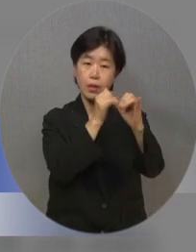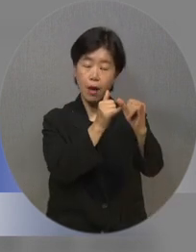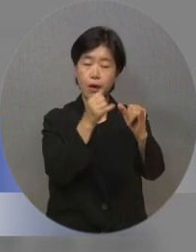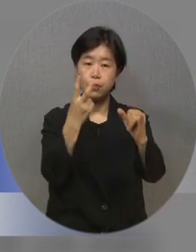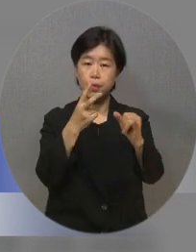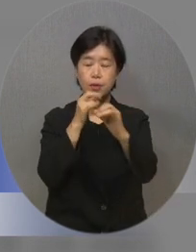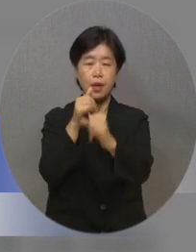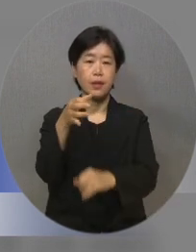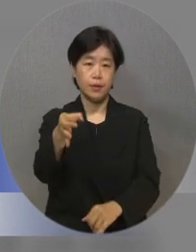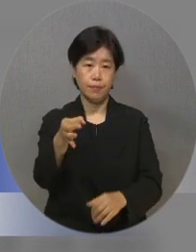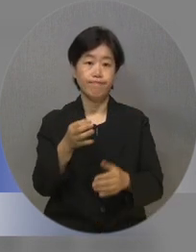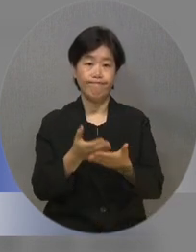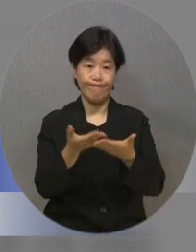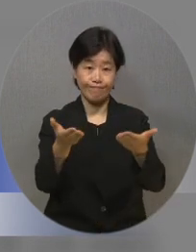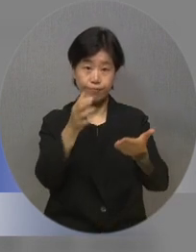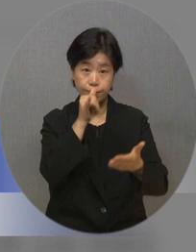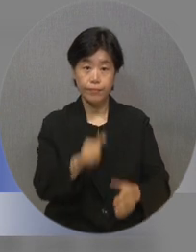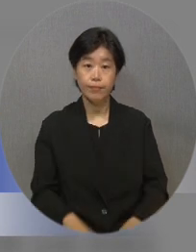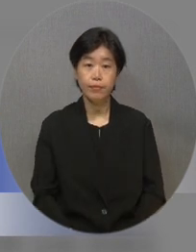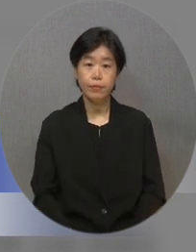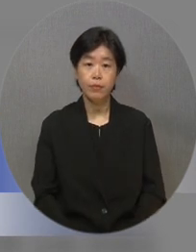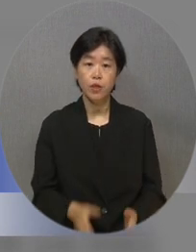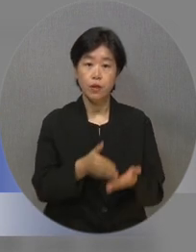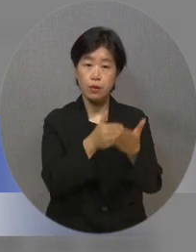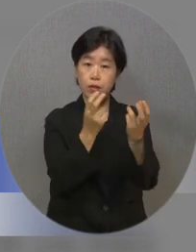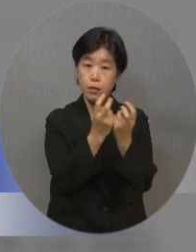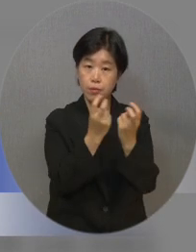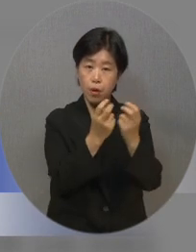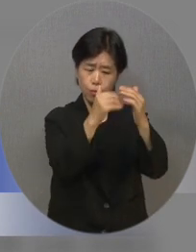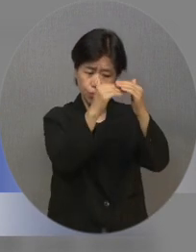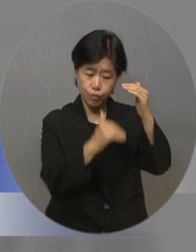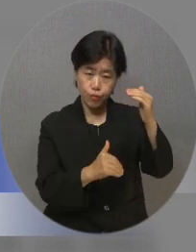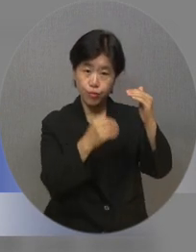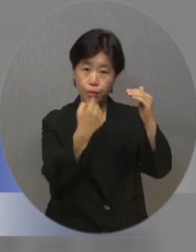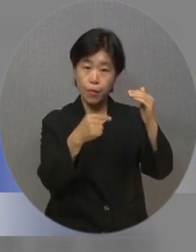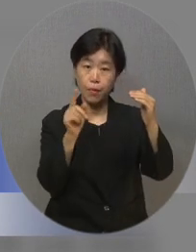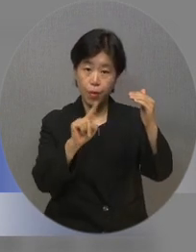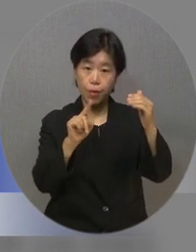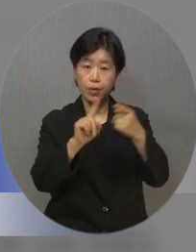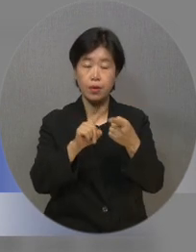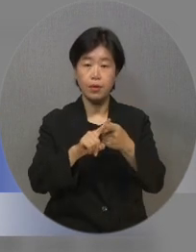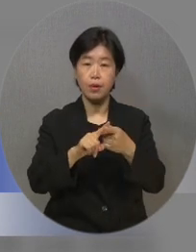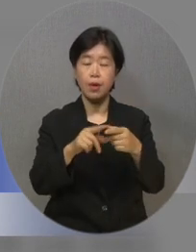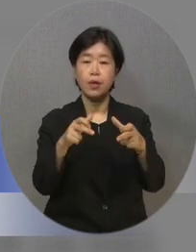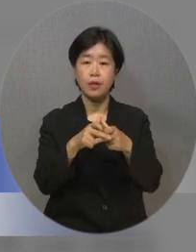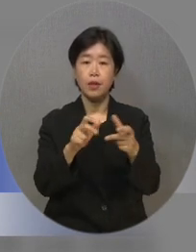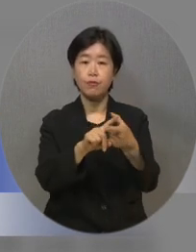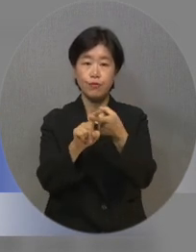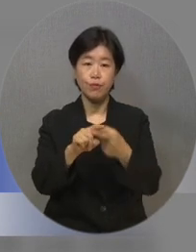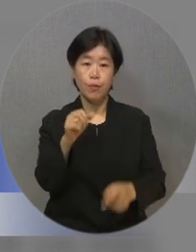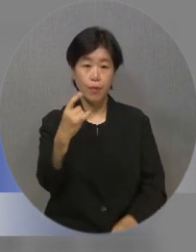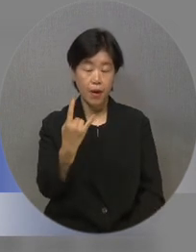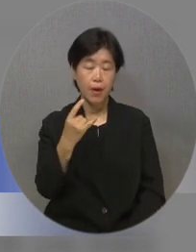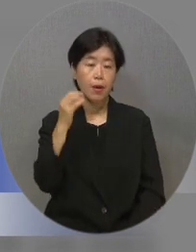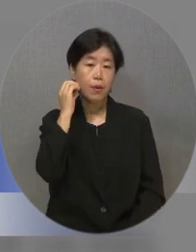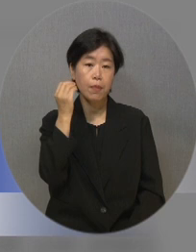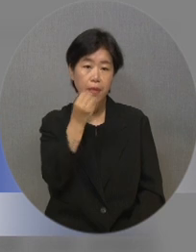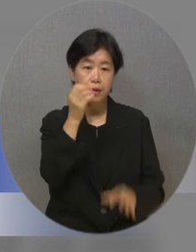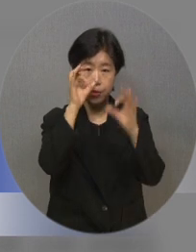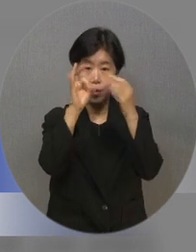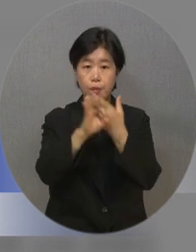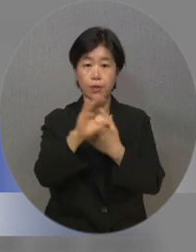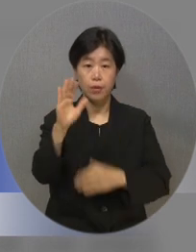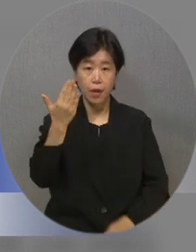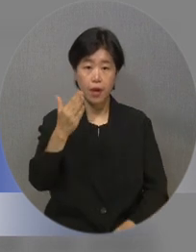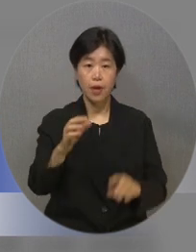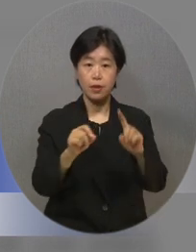한편 접수 방법과 세부 내용은 장총련 홈페이지에서 확인할 수 있으며 공모전 시상식은 오는 11월